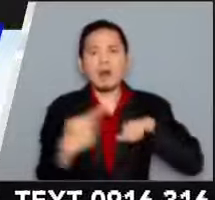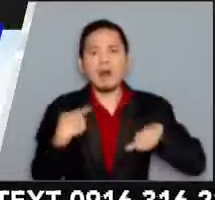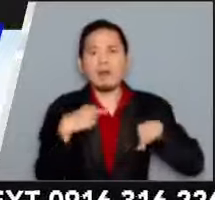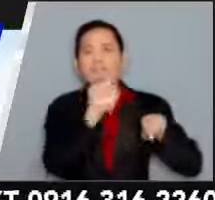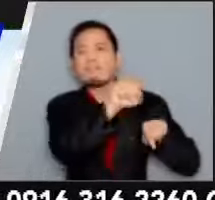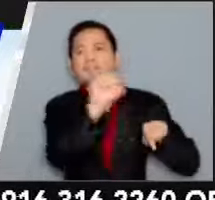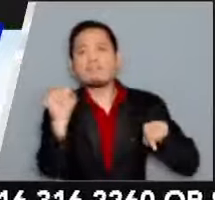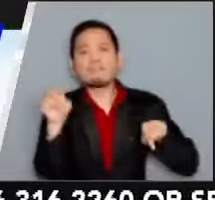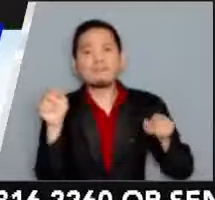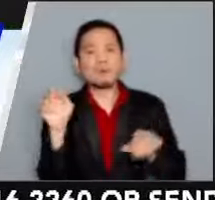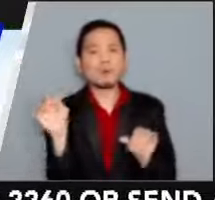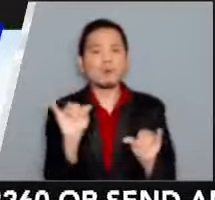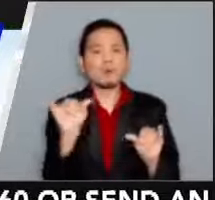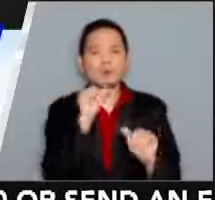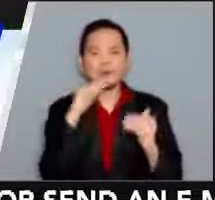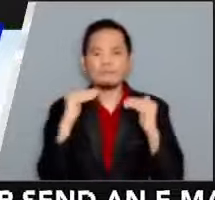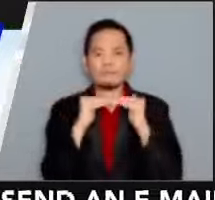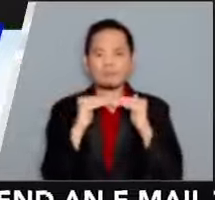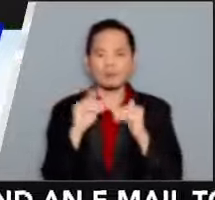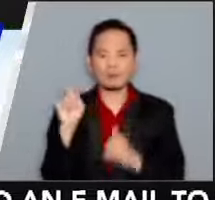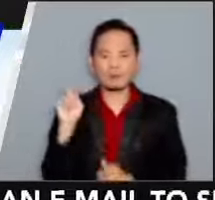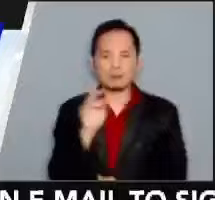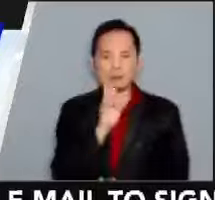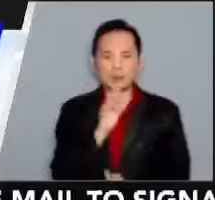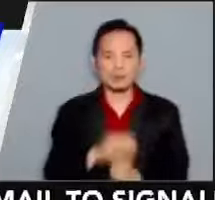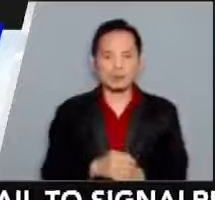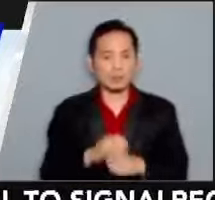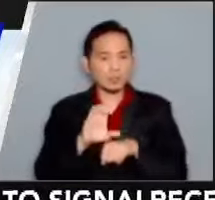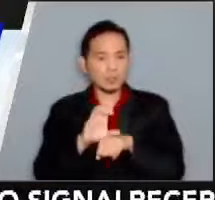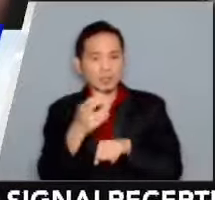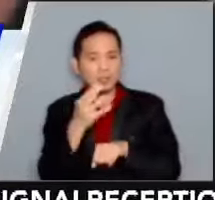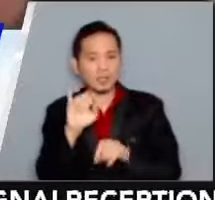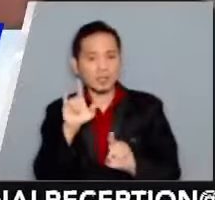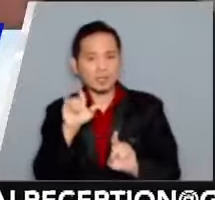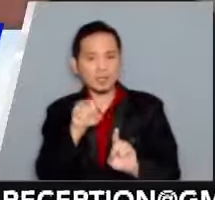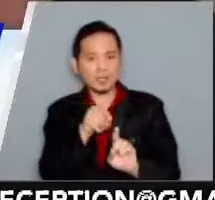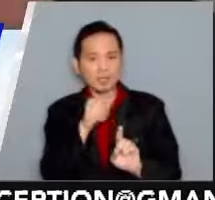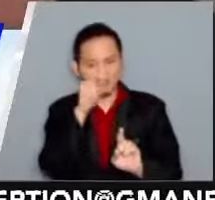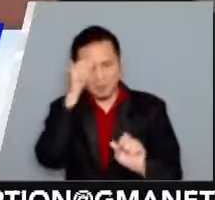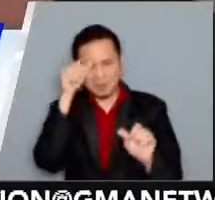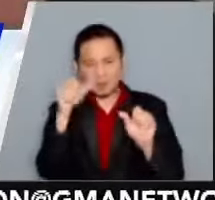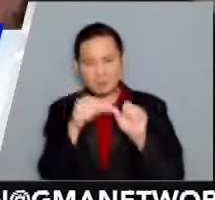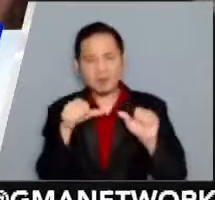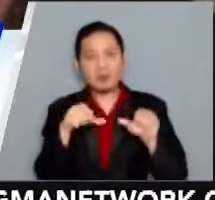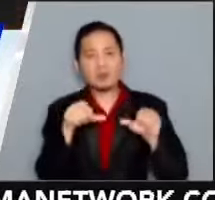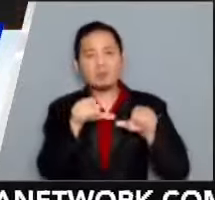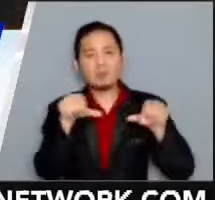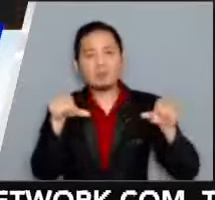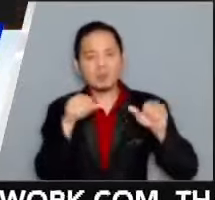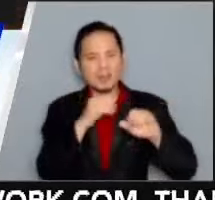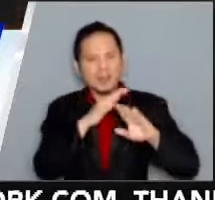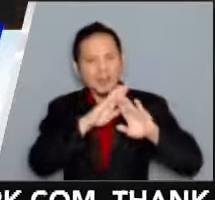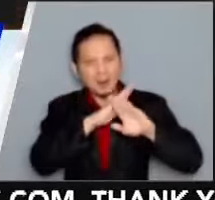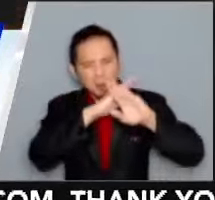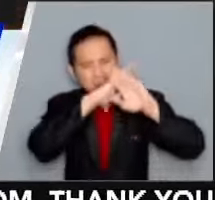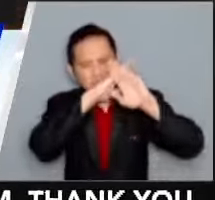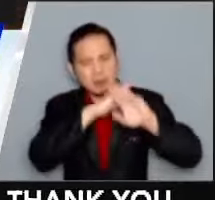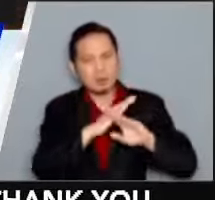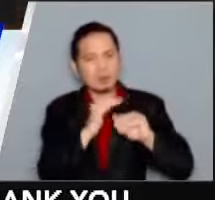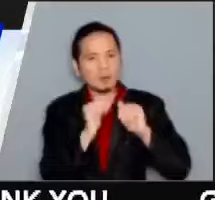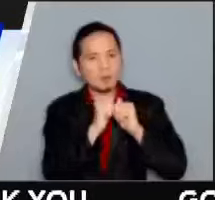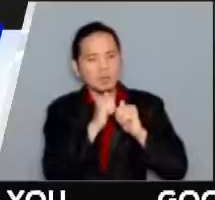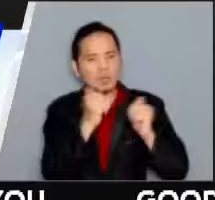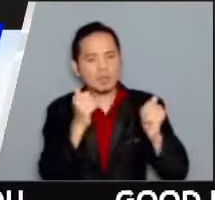munisipyo na merong chocolate hills ay napailalim iyan sa protected area o ng pambi Kaya